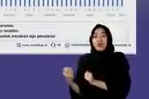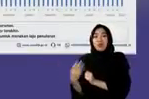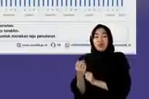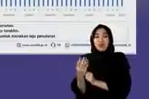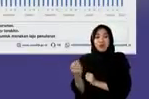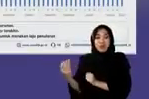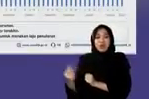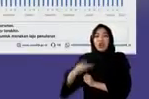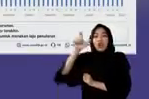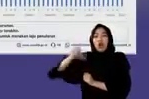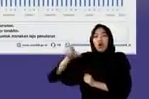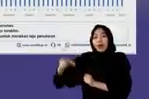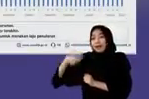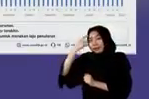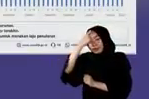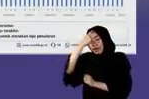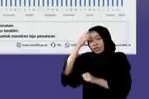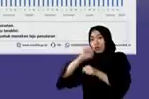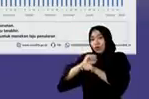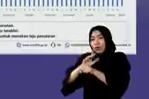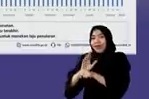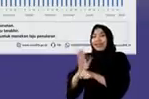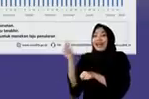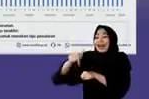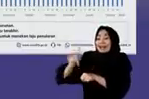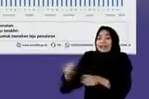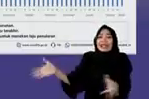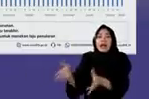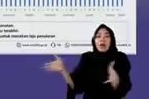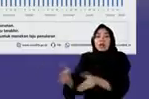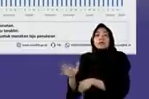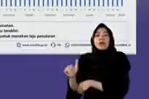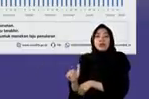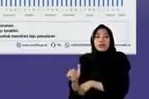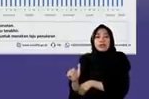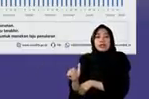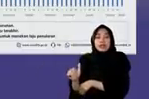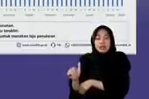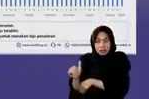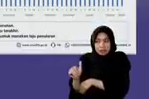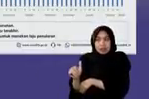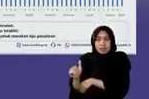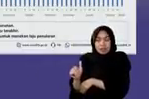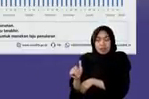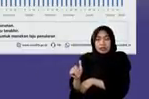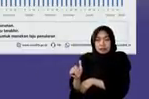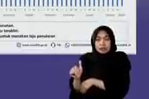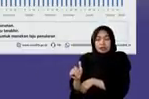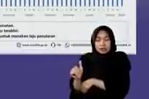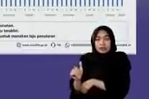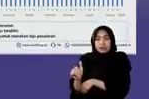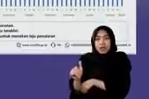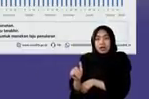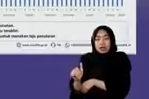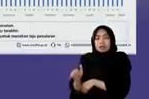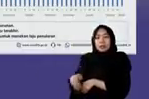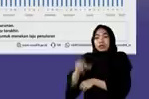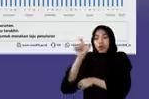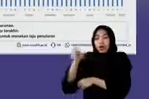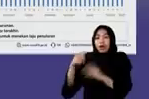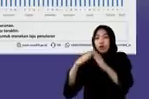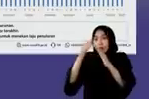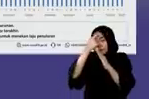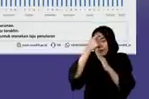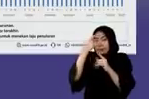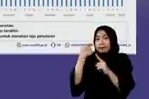dari penderita COVID-19 yang masih ada di tengah masyarakat atau orang yang masih menderita COVID-19, baik yang